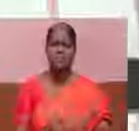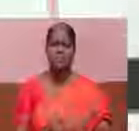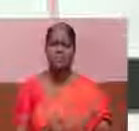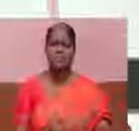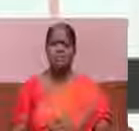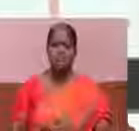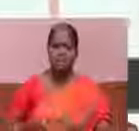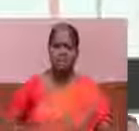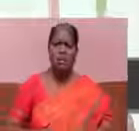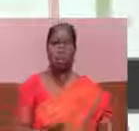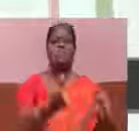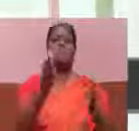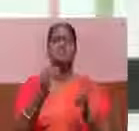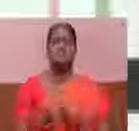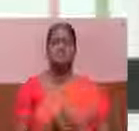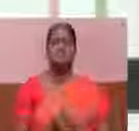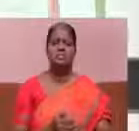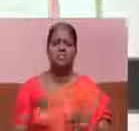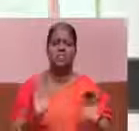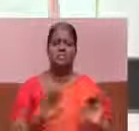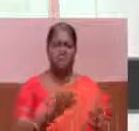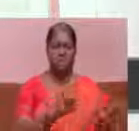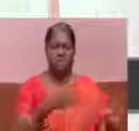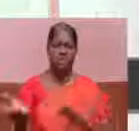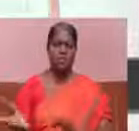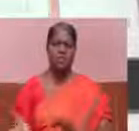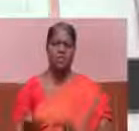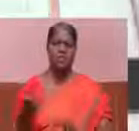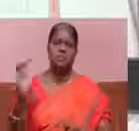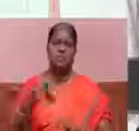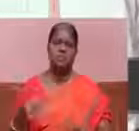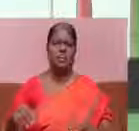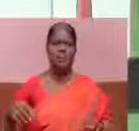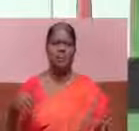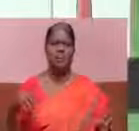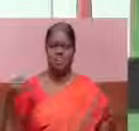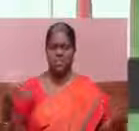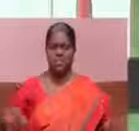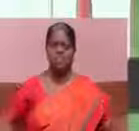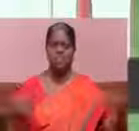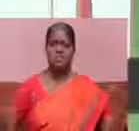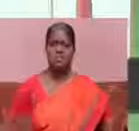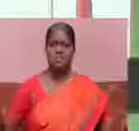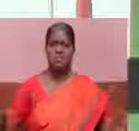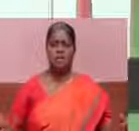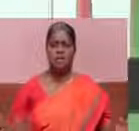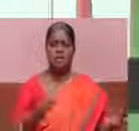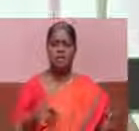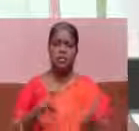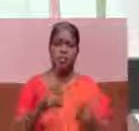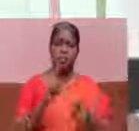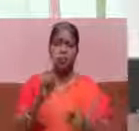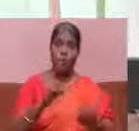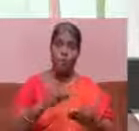கட்டிக்கிட்டு இருக்க? லைனில் வர்றதுக்காகங்க. இல்லை, இதை எடுத்து விட்டுருப்பா. ஏன்னா யாராவது ஒரு வாக்காளர் சக்கர நாற்காலியில் வந்தால் அவருக்கு 1 மீட்டர்